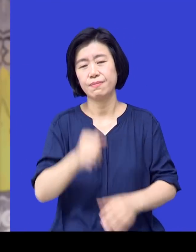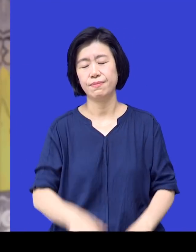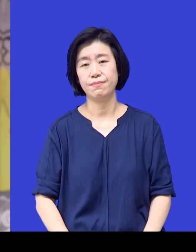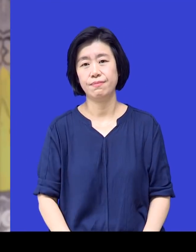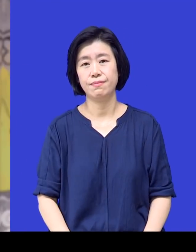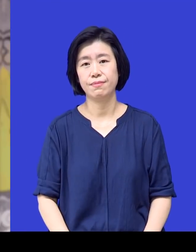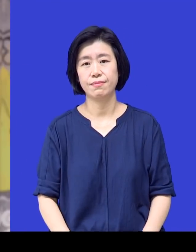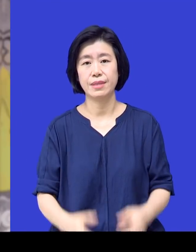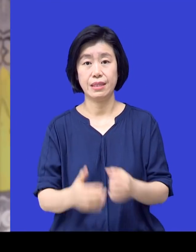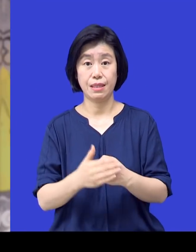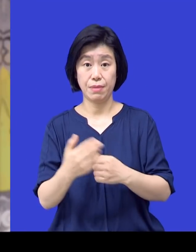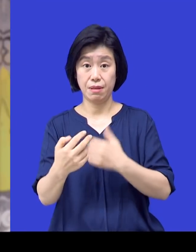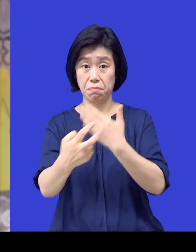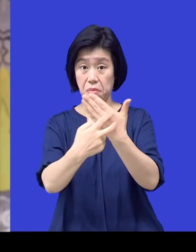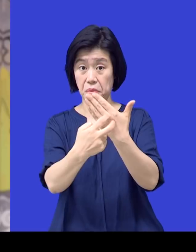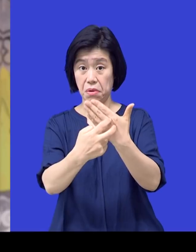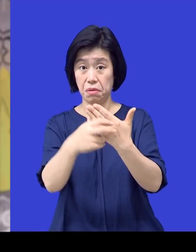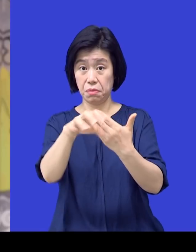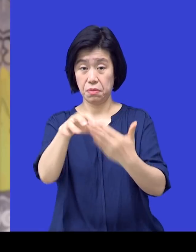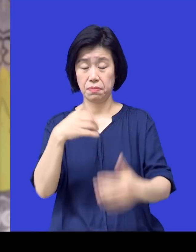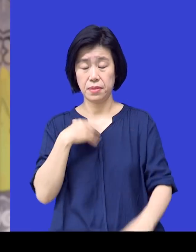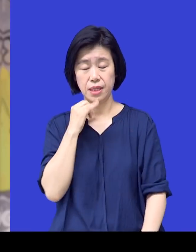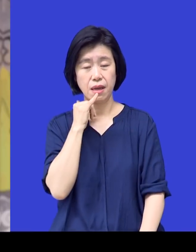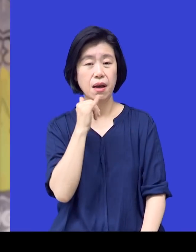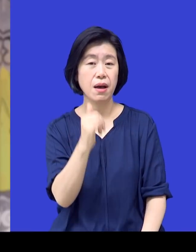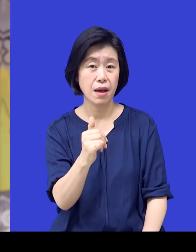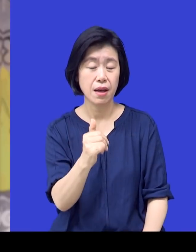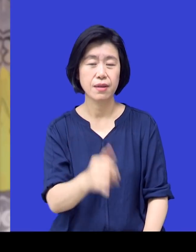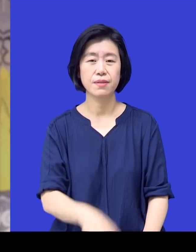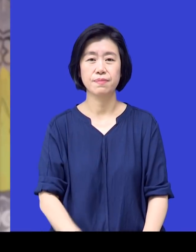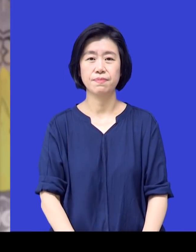그래서 제가 전화를 해서 병원에다 얘기했어요.